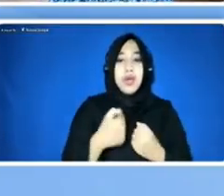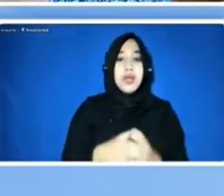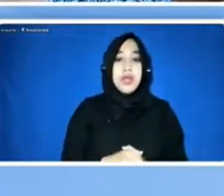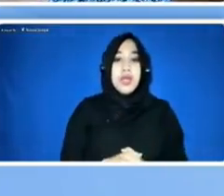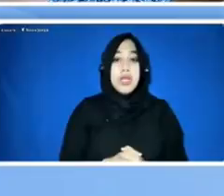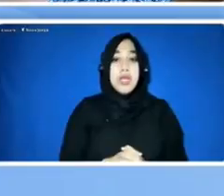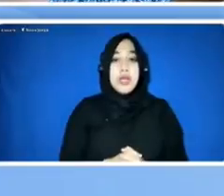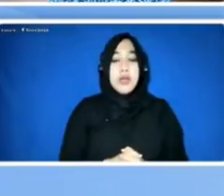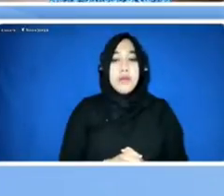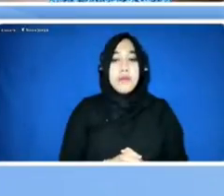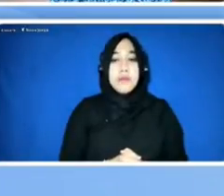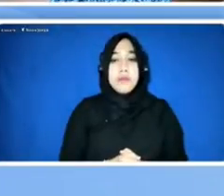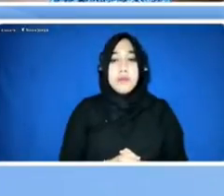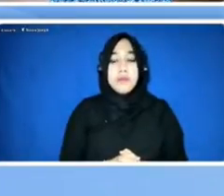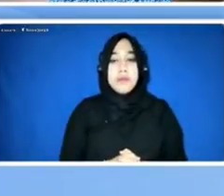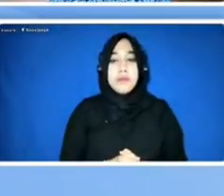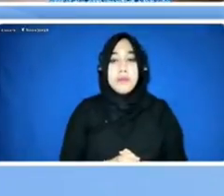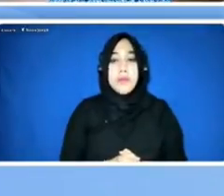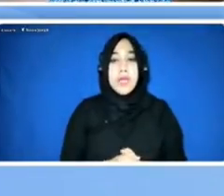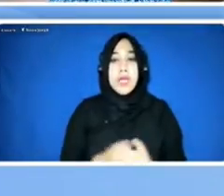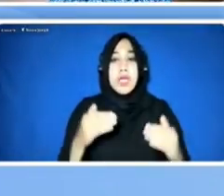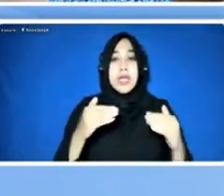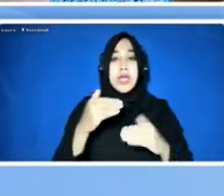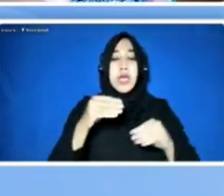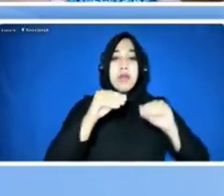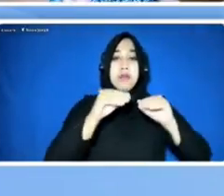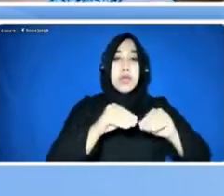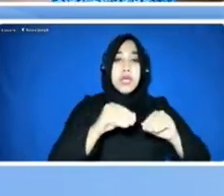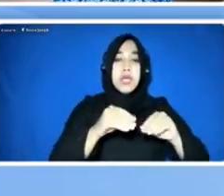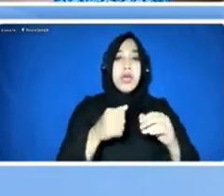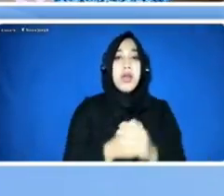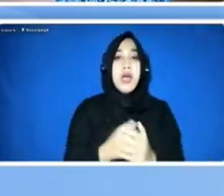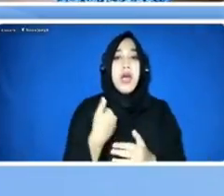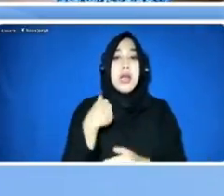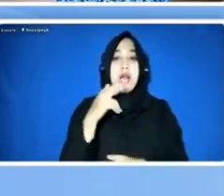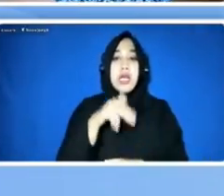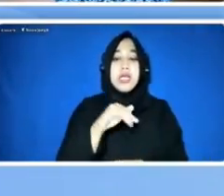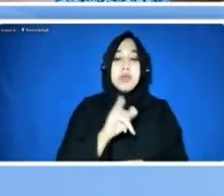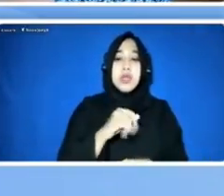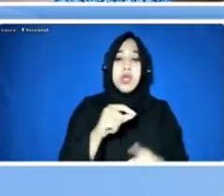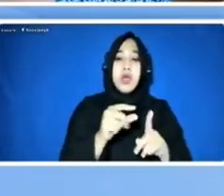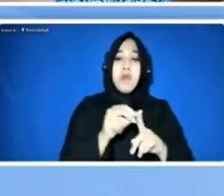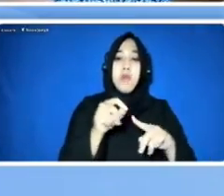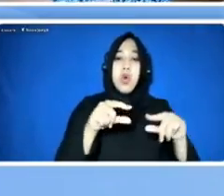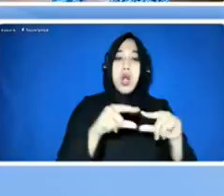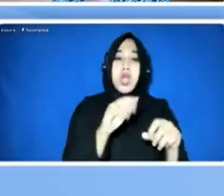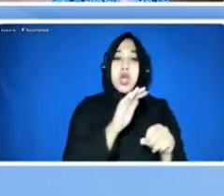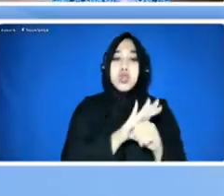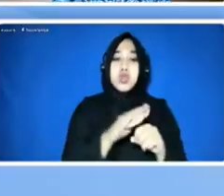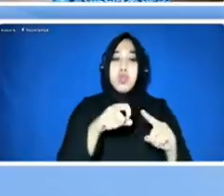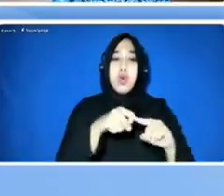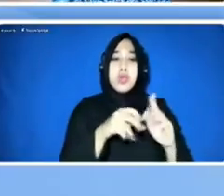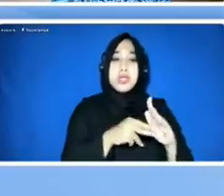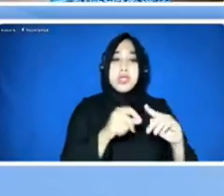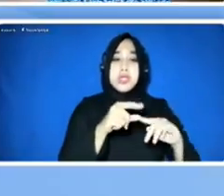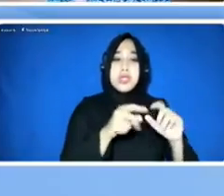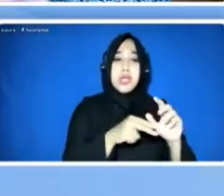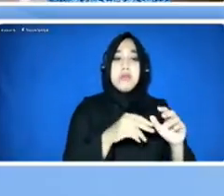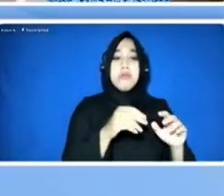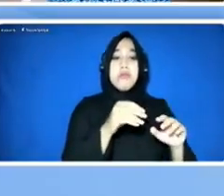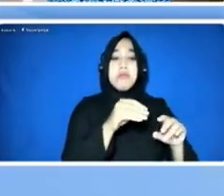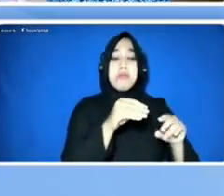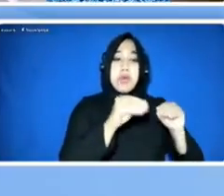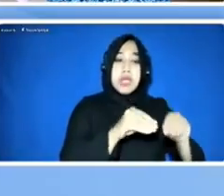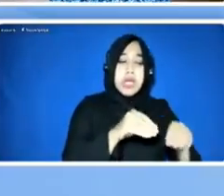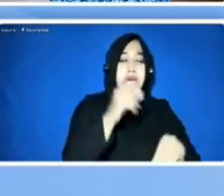bisa juga cross-check dengan tingkat pendidikan, dan ada semacam pola yang cukup konsisten antara tingkat pendidikan dan kesadaran